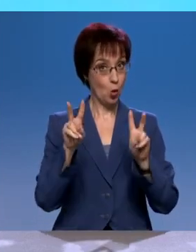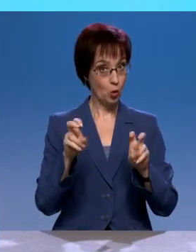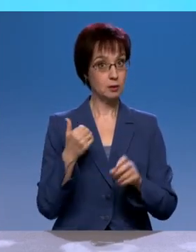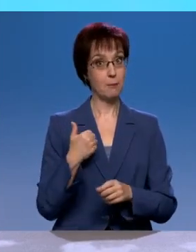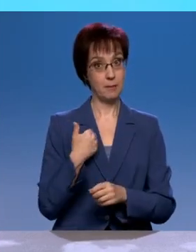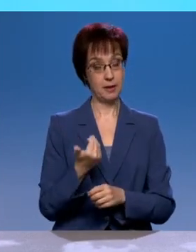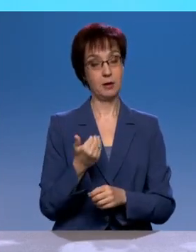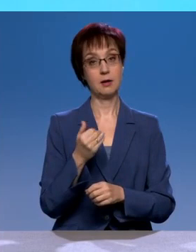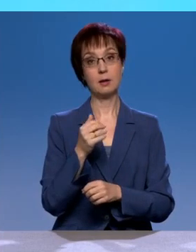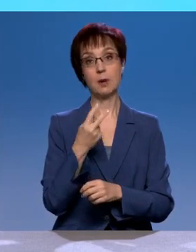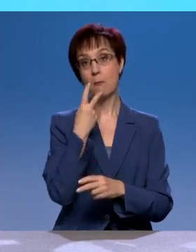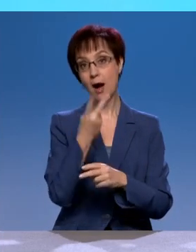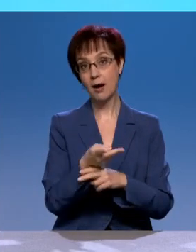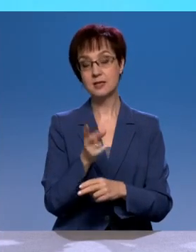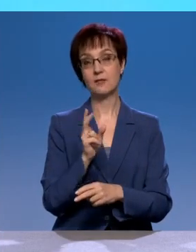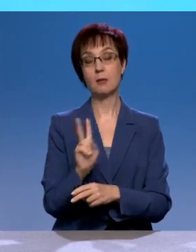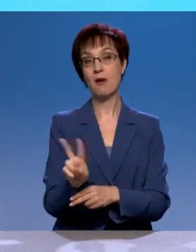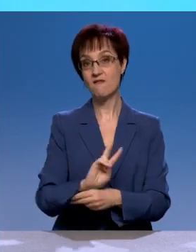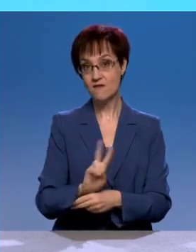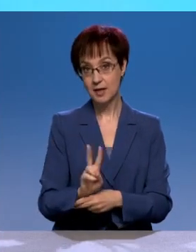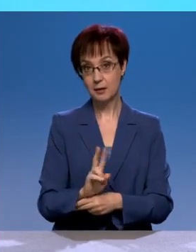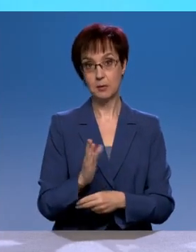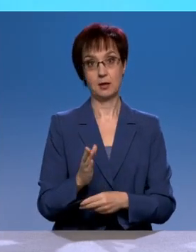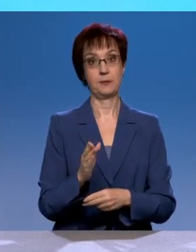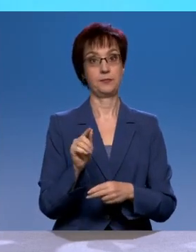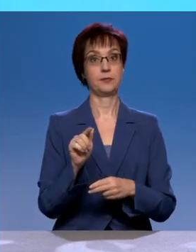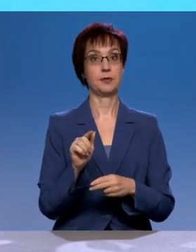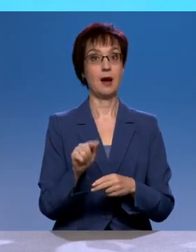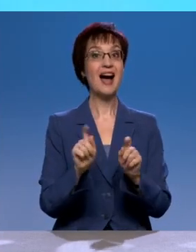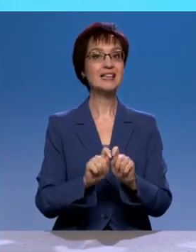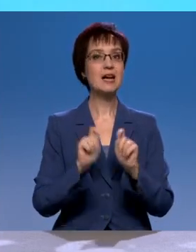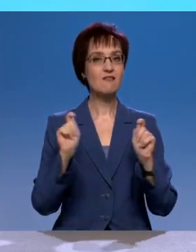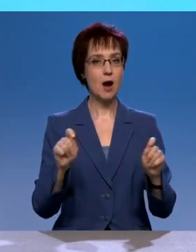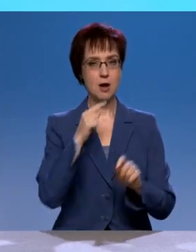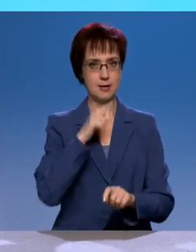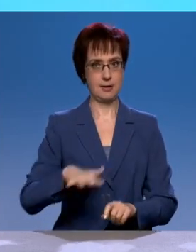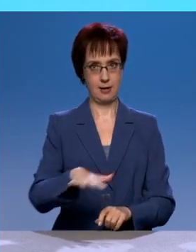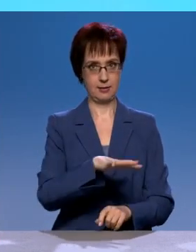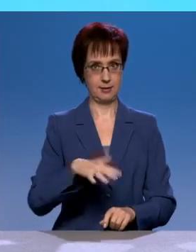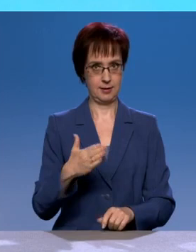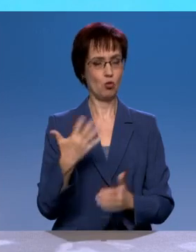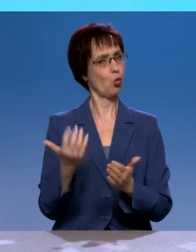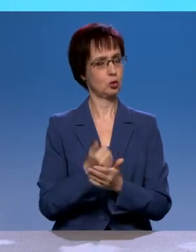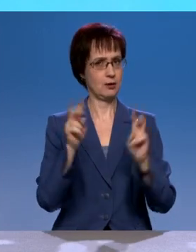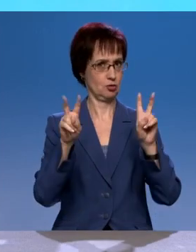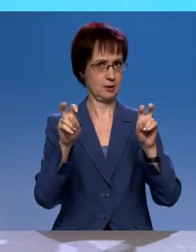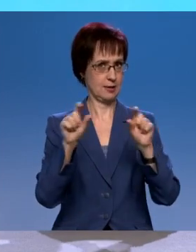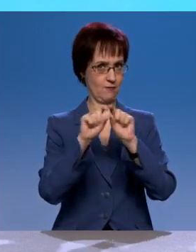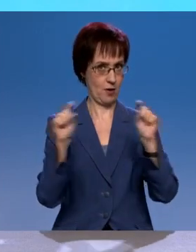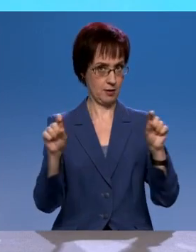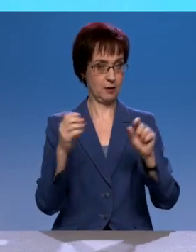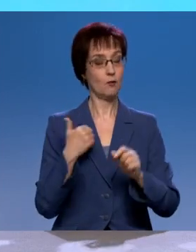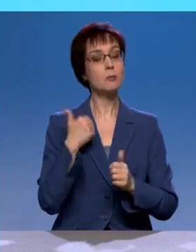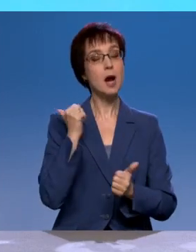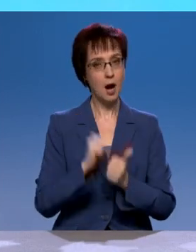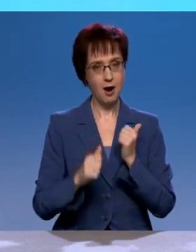удачной шапкой наши коллеги название придумали, «Открывая Россию». Мы для себя и для наших зрителей открываем Россию каждый раз.